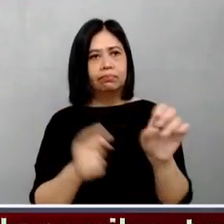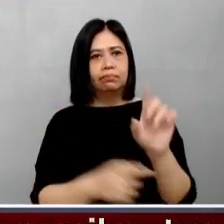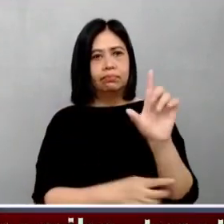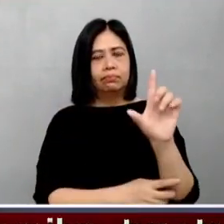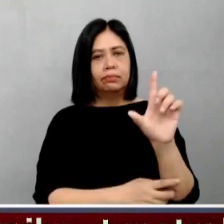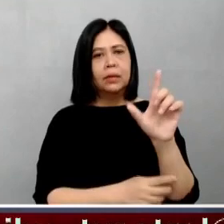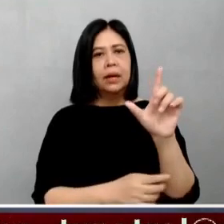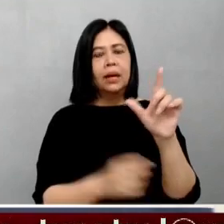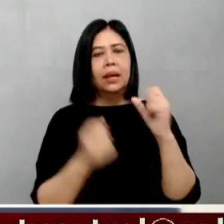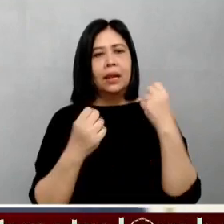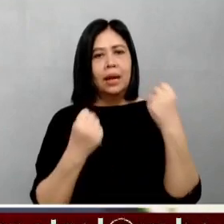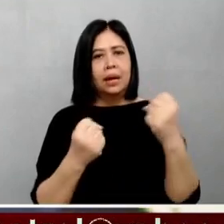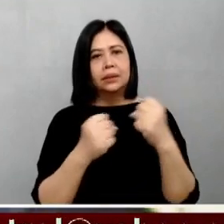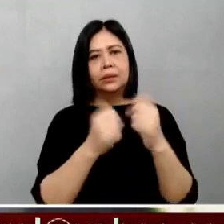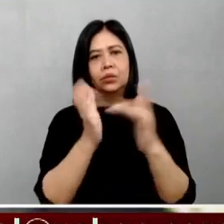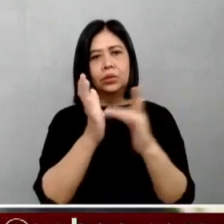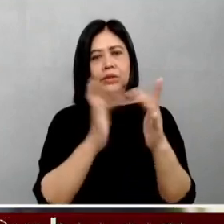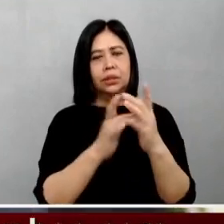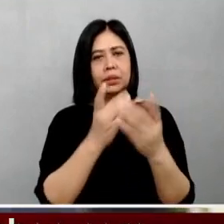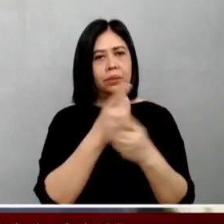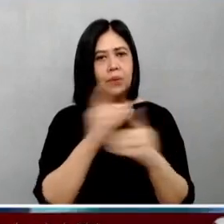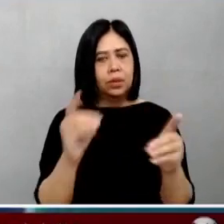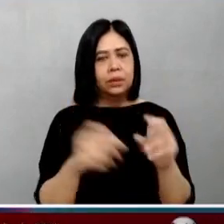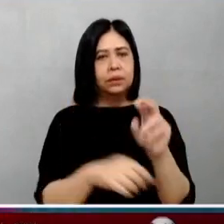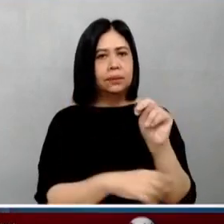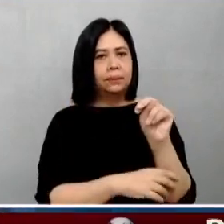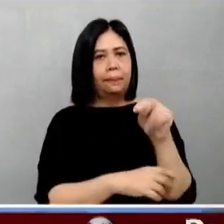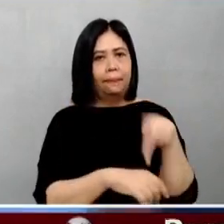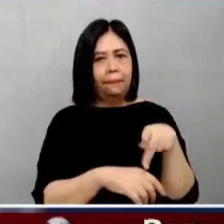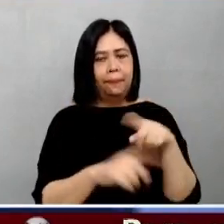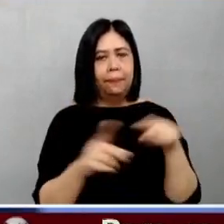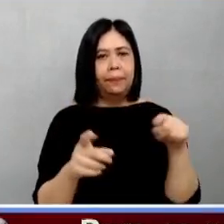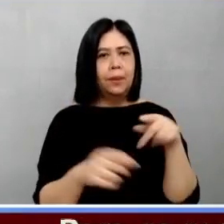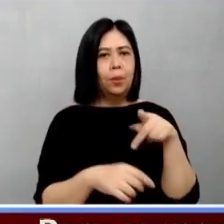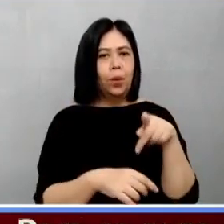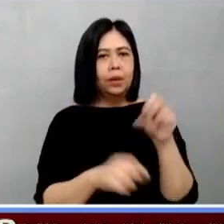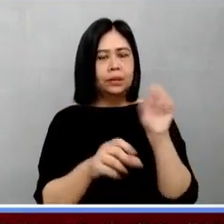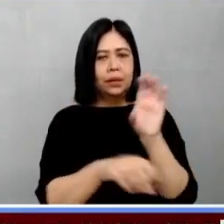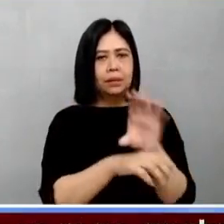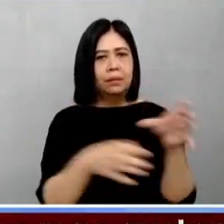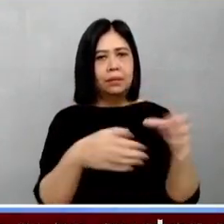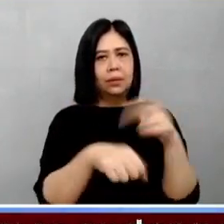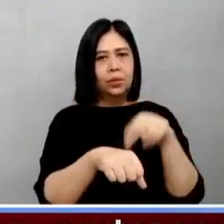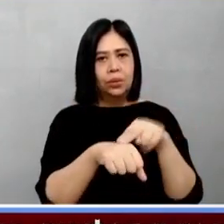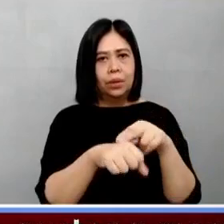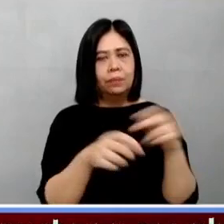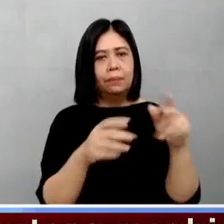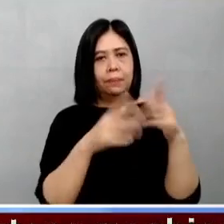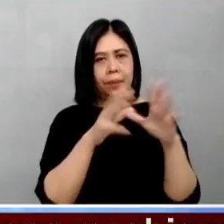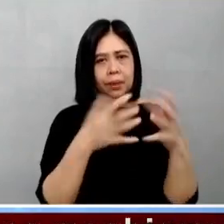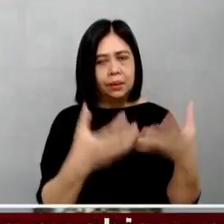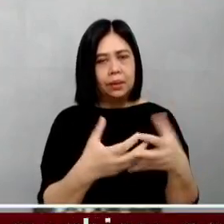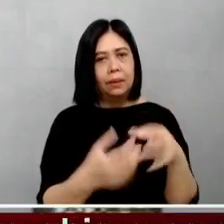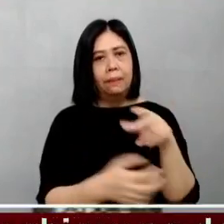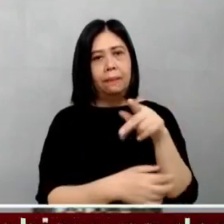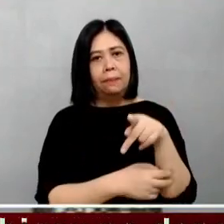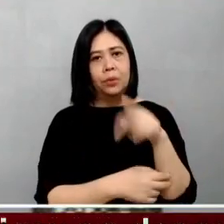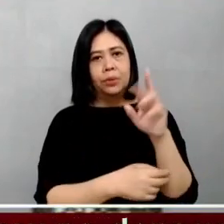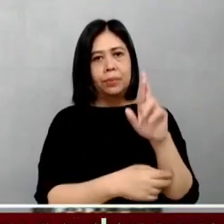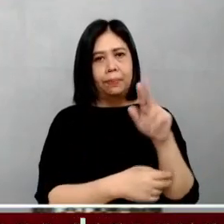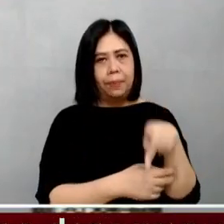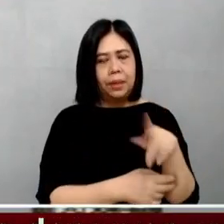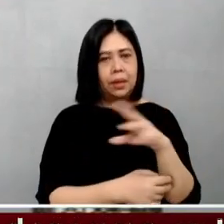Muslim Democrats, Nationalista Party, Puwersa ng Masang Pilipino, National Unity Party, People's Reform Party at